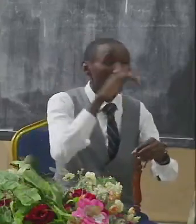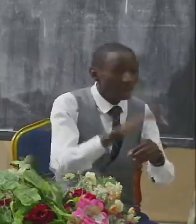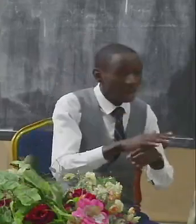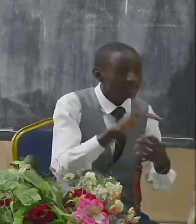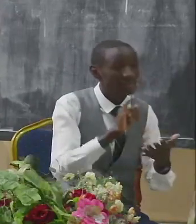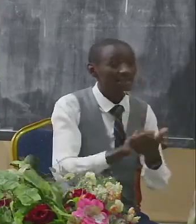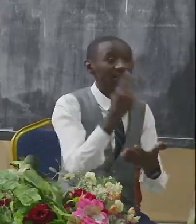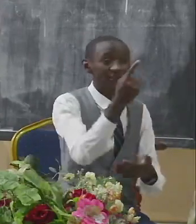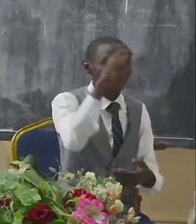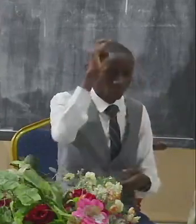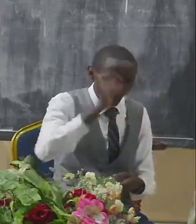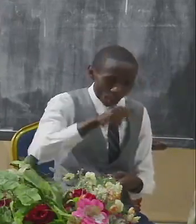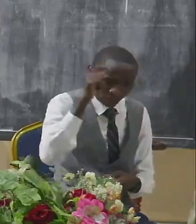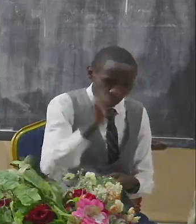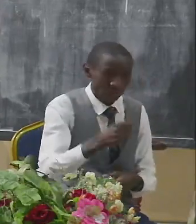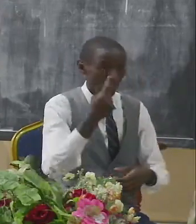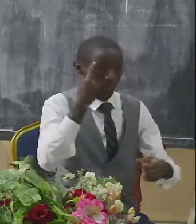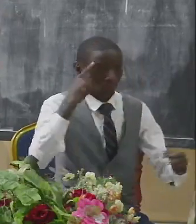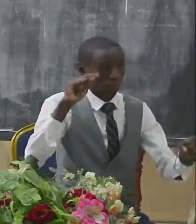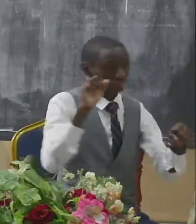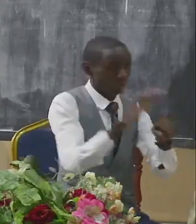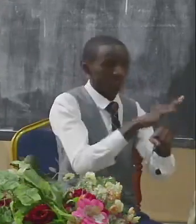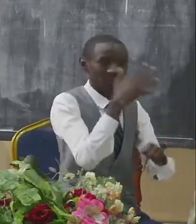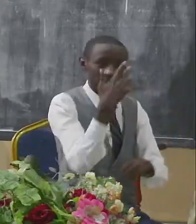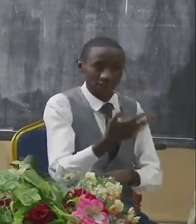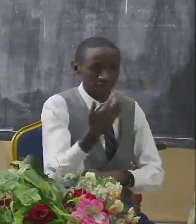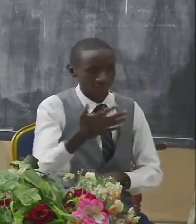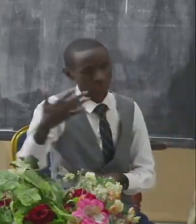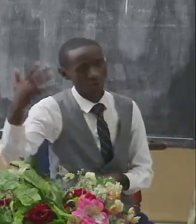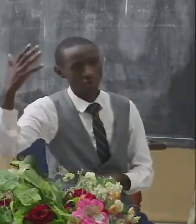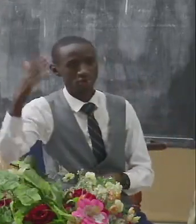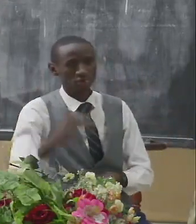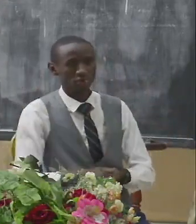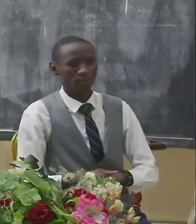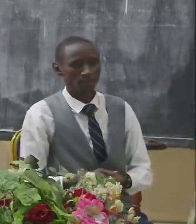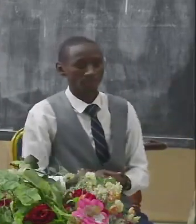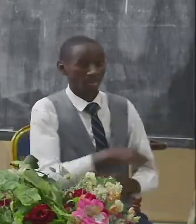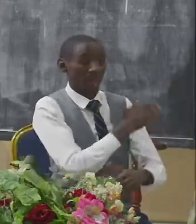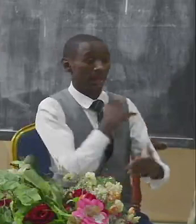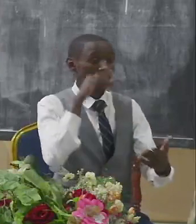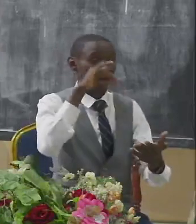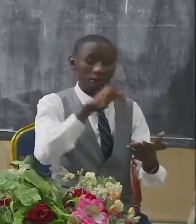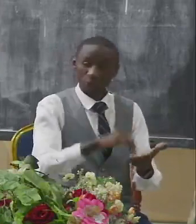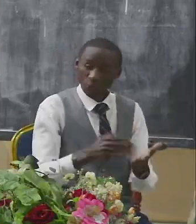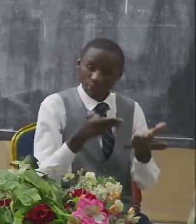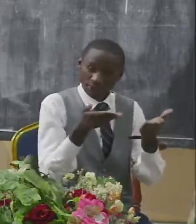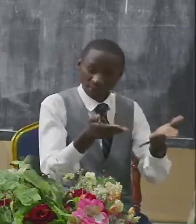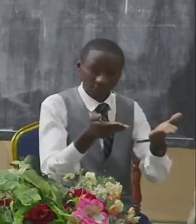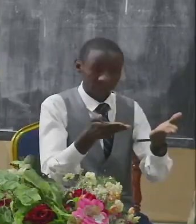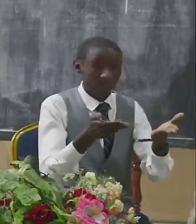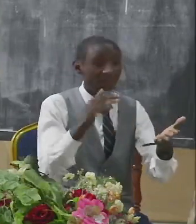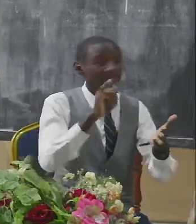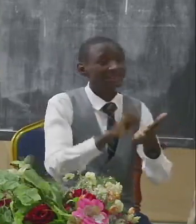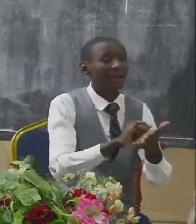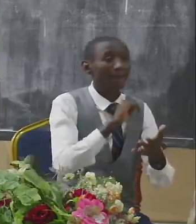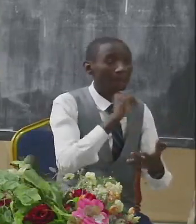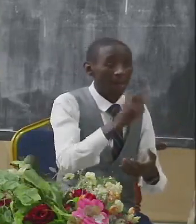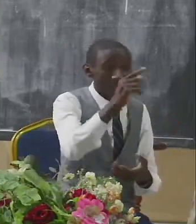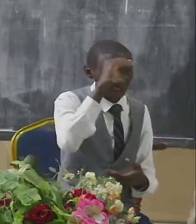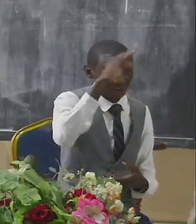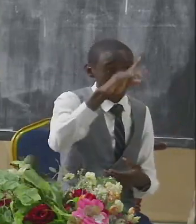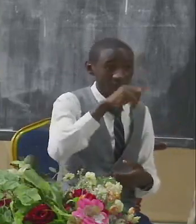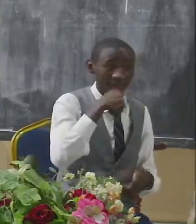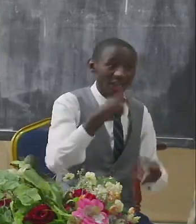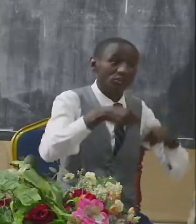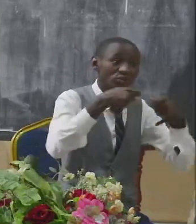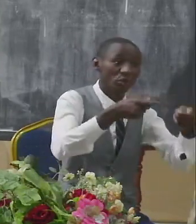Ni shurti d'accomplir quelque ya chose. Ya kutimiza kitu fulani. Et ici, na apa, c'est pas un homme qui a fait ça.